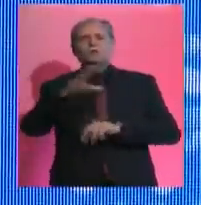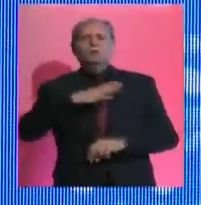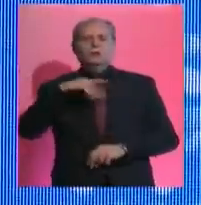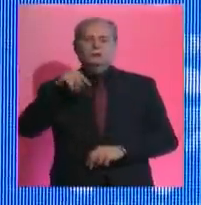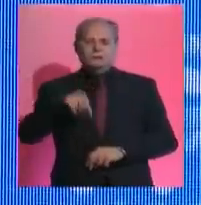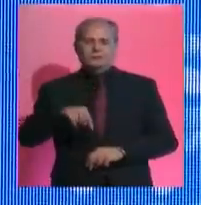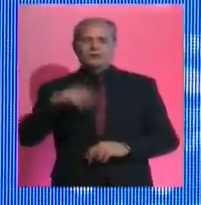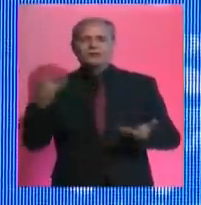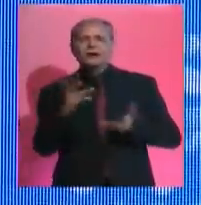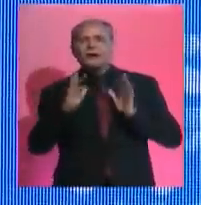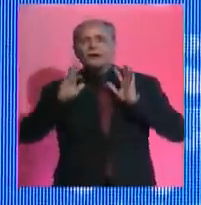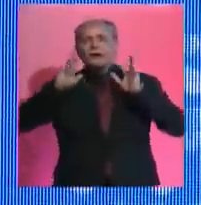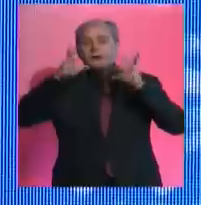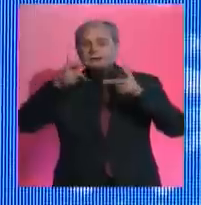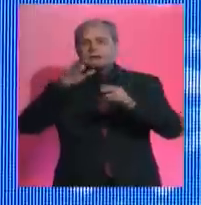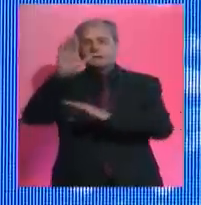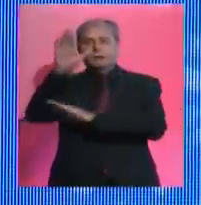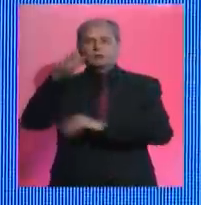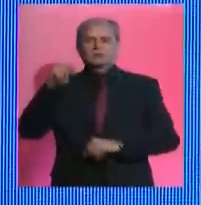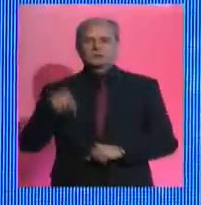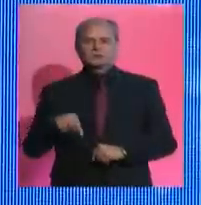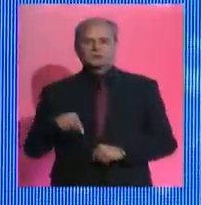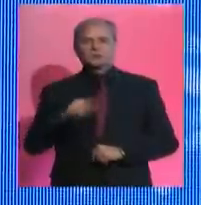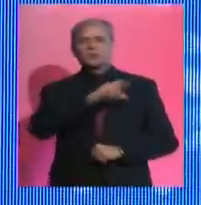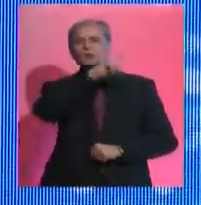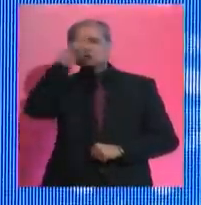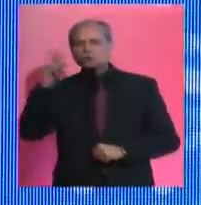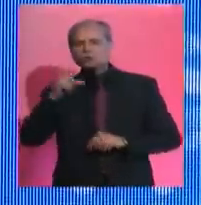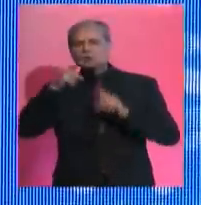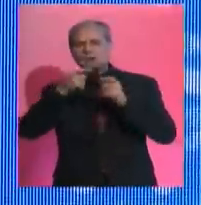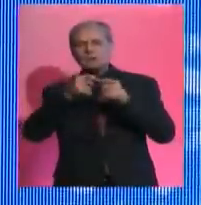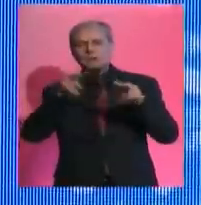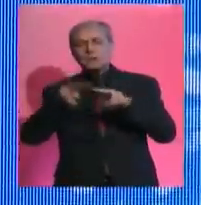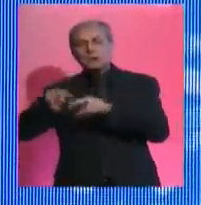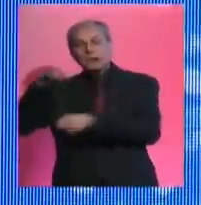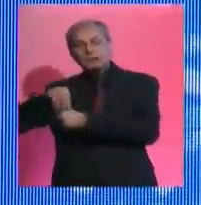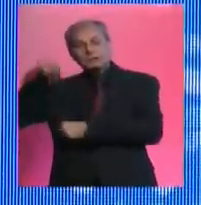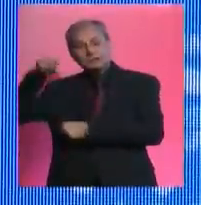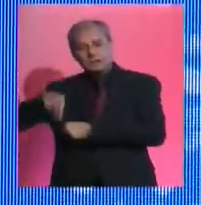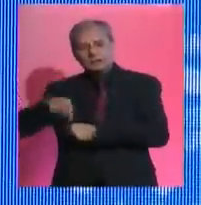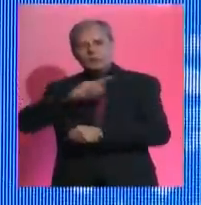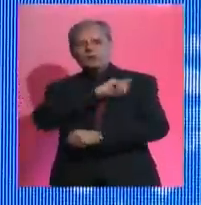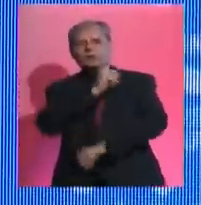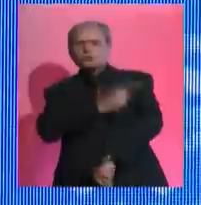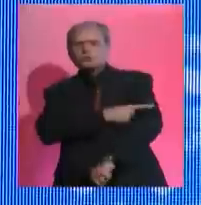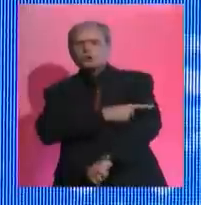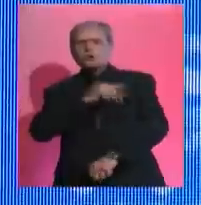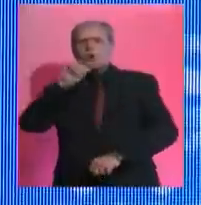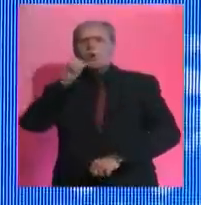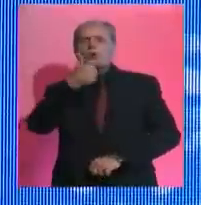yolu vardır daha fazla demokrasi Türkiye Büyük Millet Meclisi'nin güçlendirilmiş parlamenter